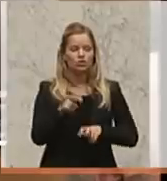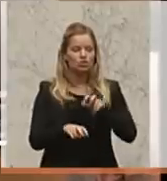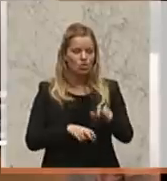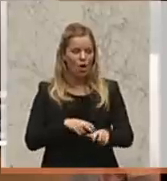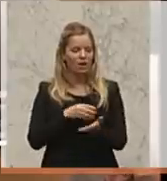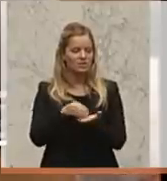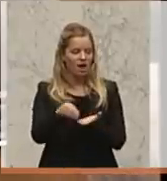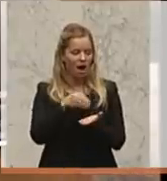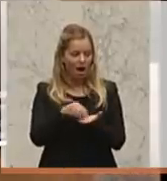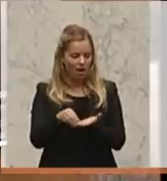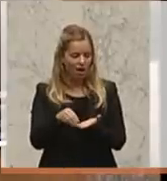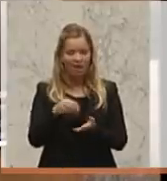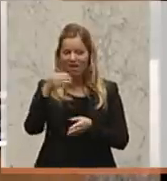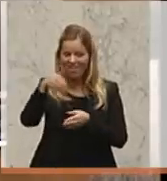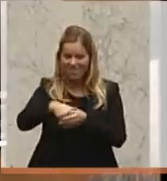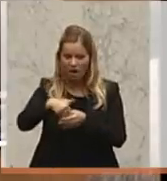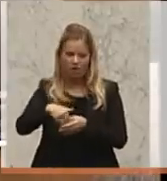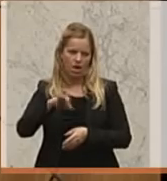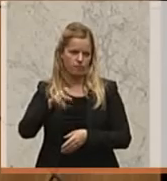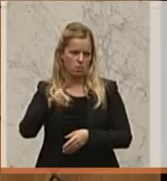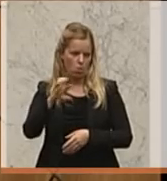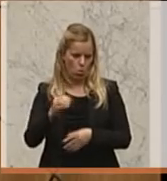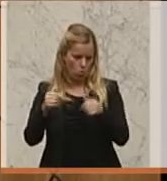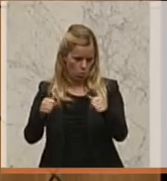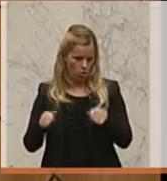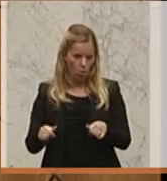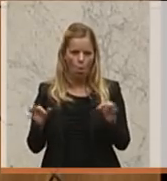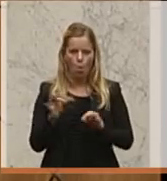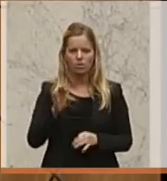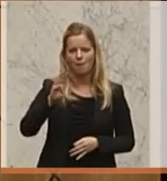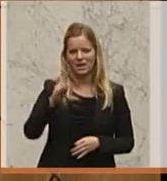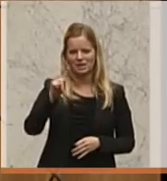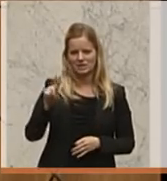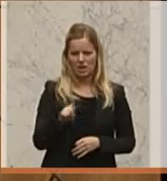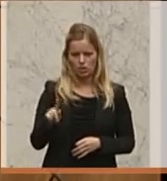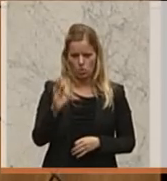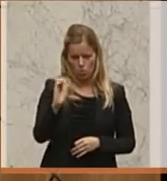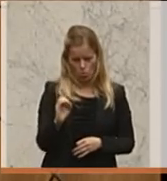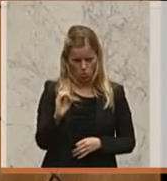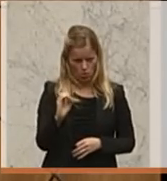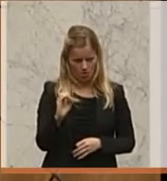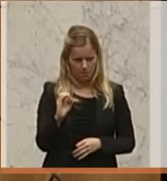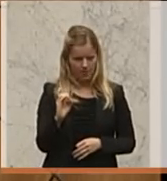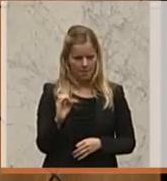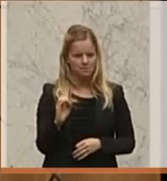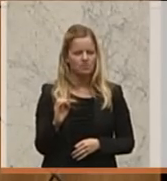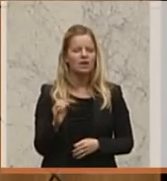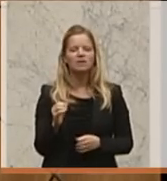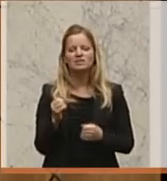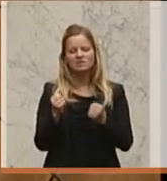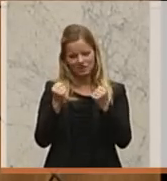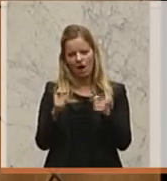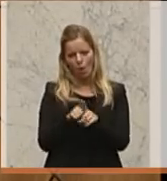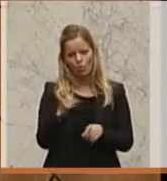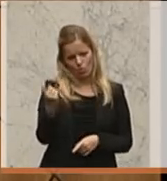FPÖ-Inserate. Oder das BZÖ, um das vorwegzunehmen, weil es wird ja auch vom BZÖ sich jemand zu Wort melden. Ich habe